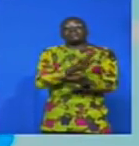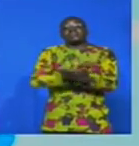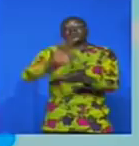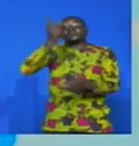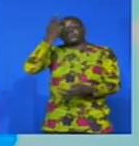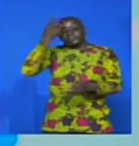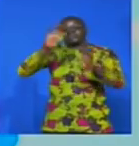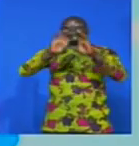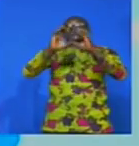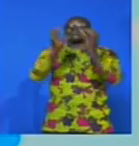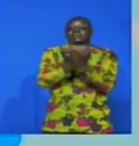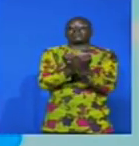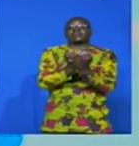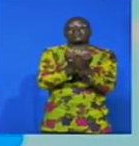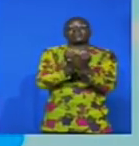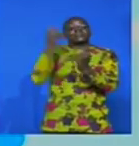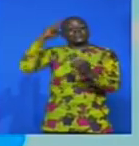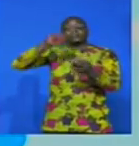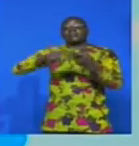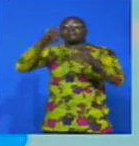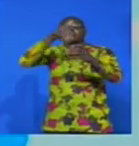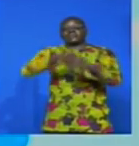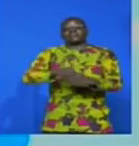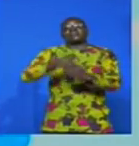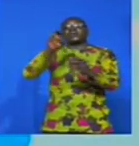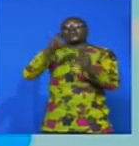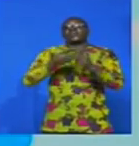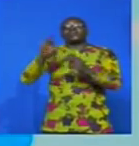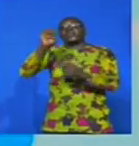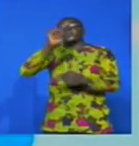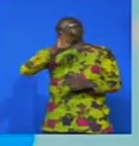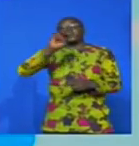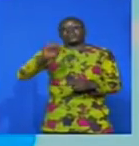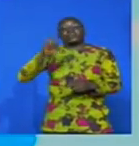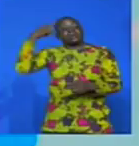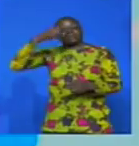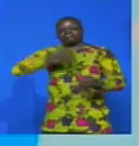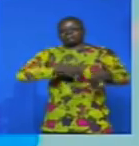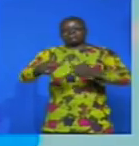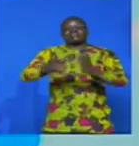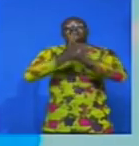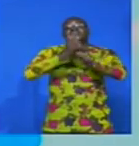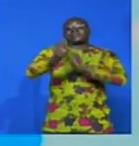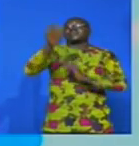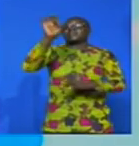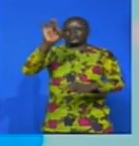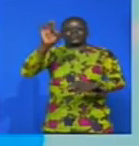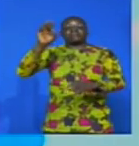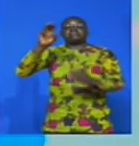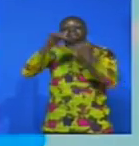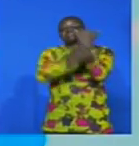communautaire de concurrence dans l'espace UEMOA en gestation. Les experts des 8 pays membres de